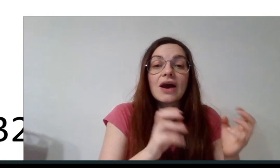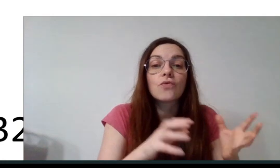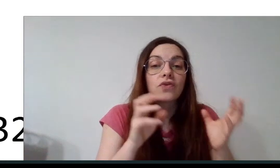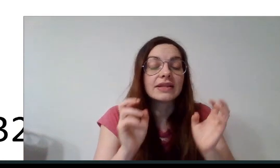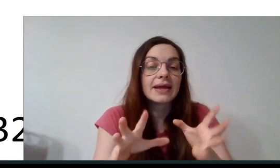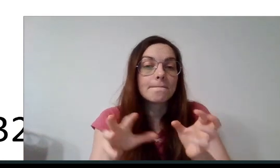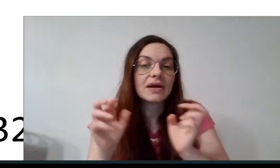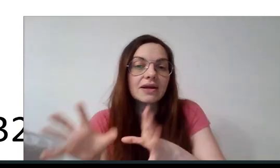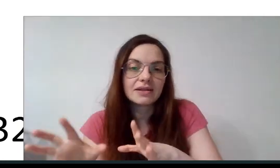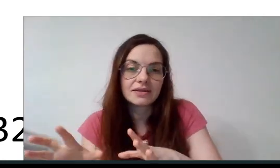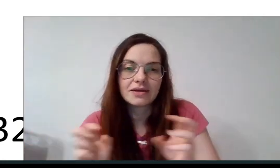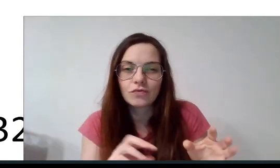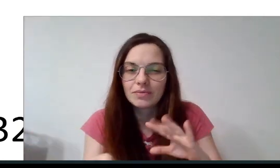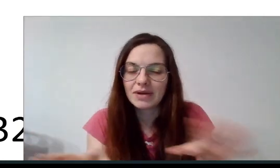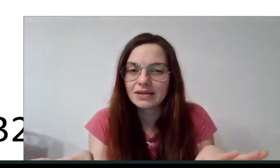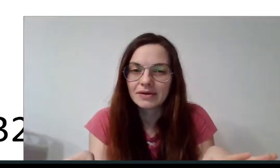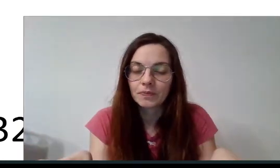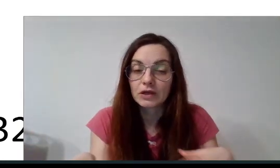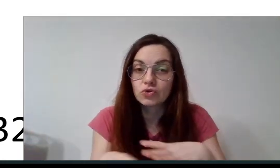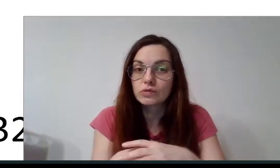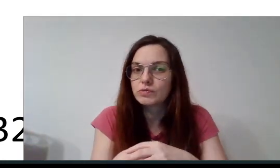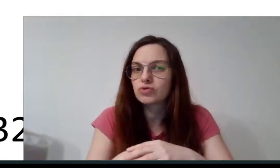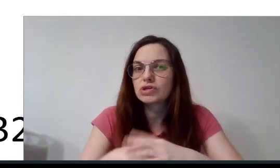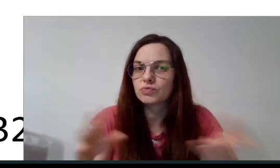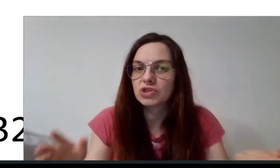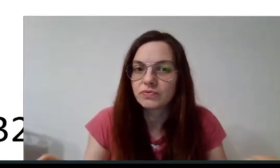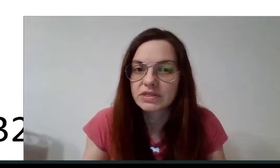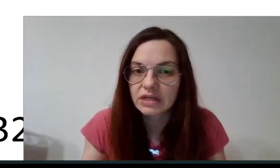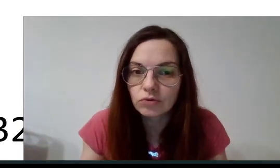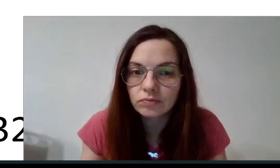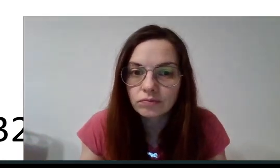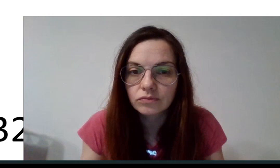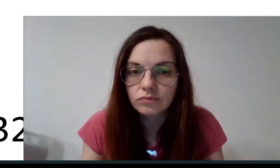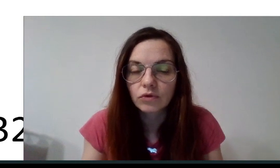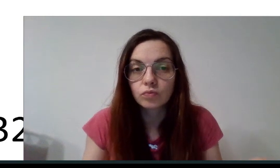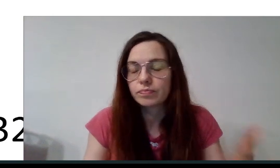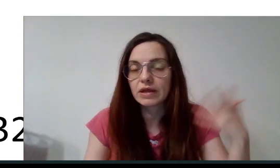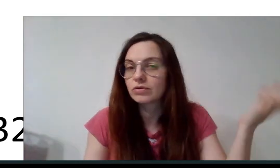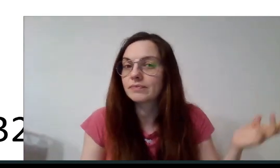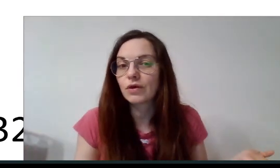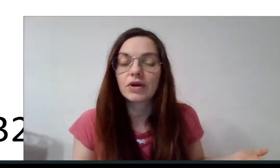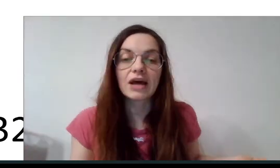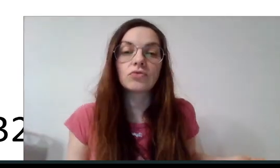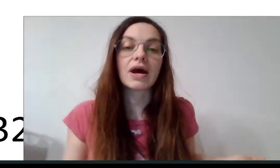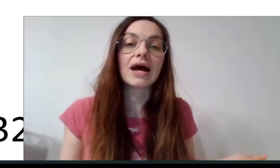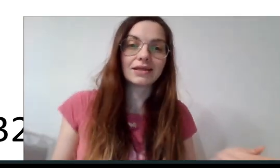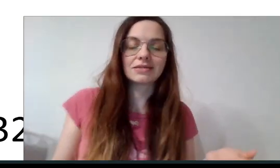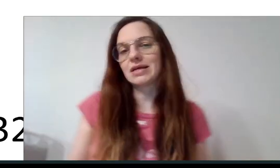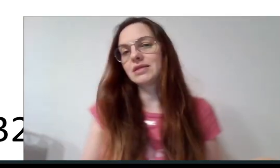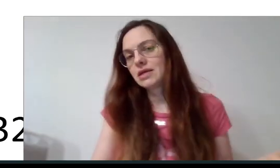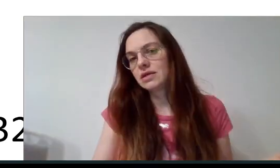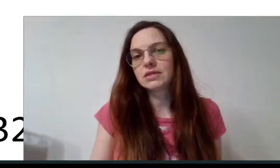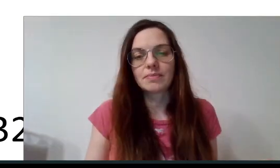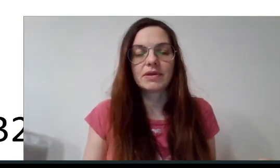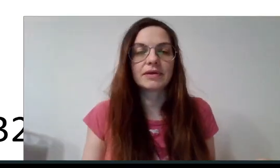auf dem Land. Auf dem Land. Znači, u tom smislu kažem živim na selu, u prirodi, ne u gradu, a das Land je